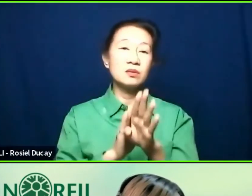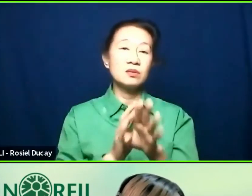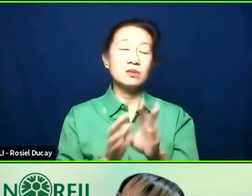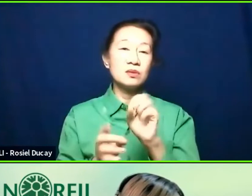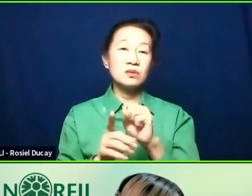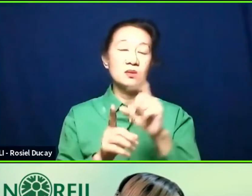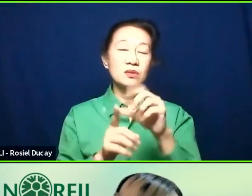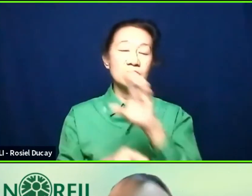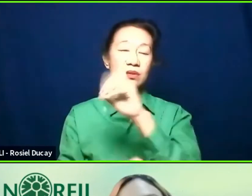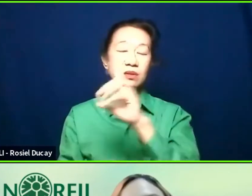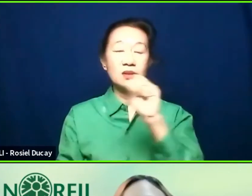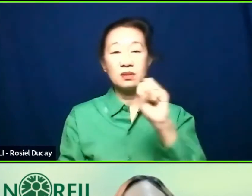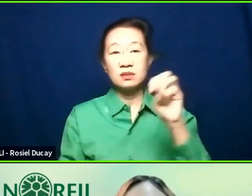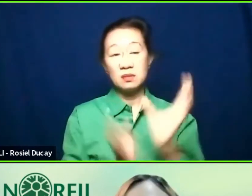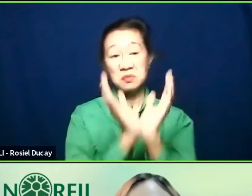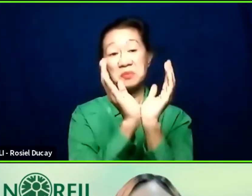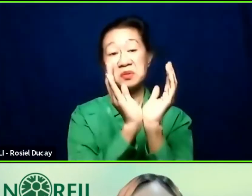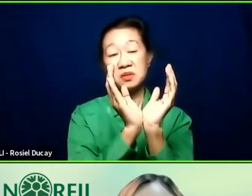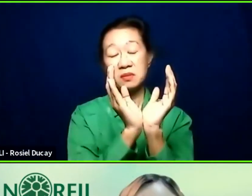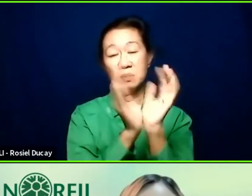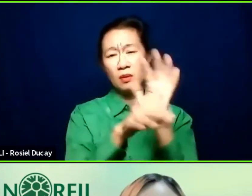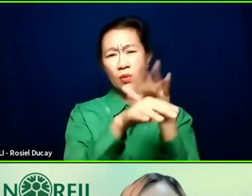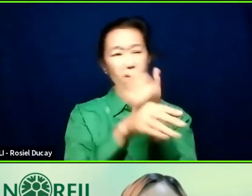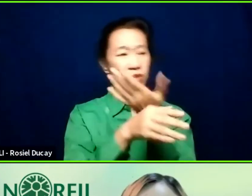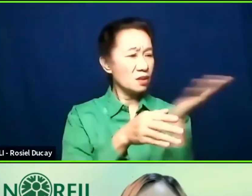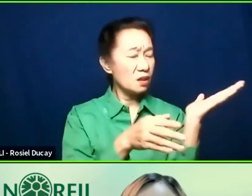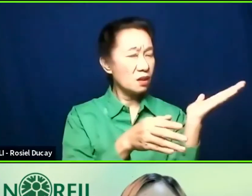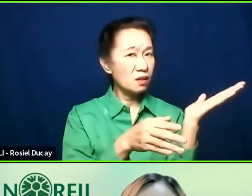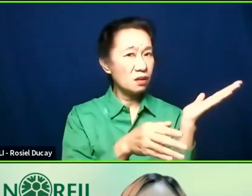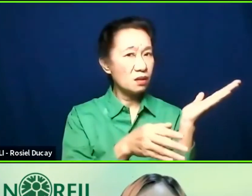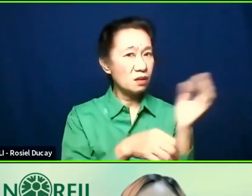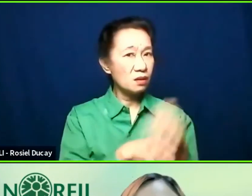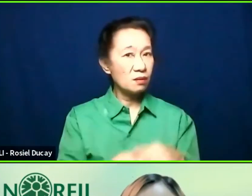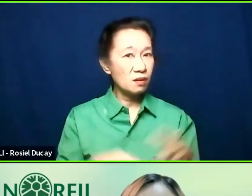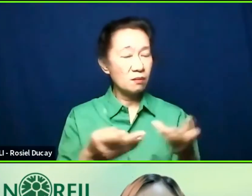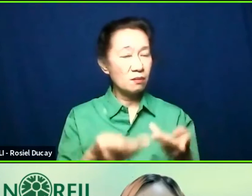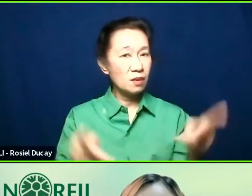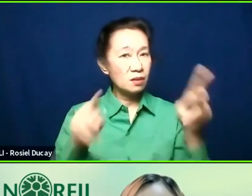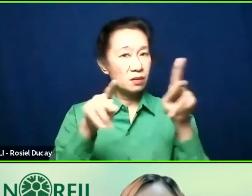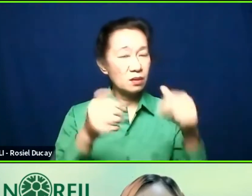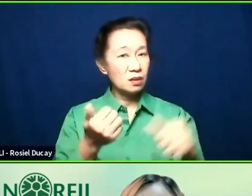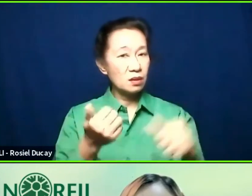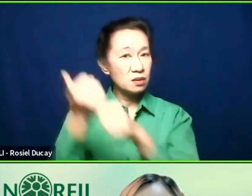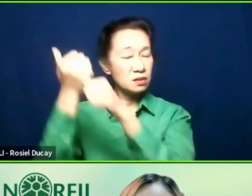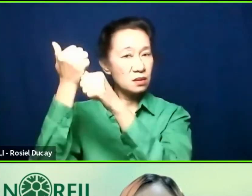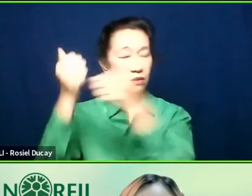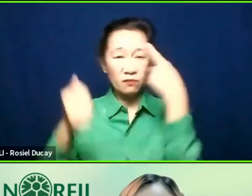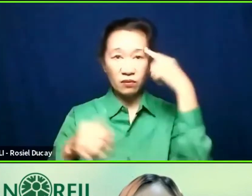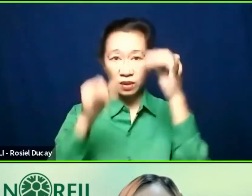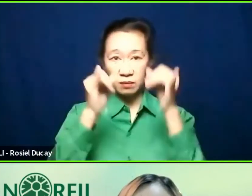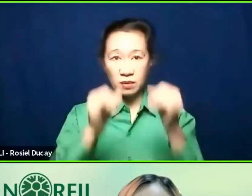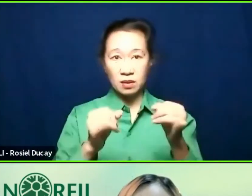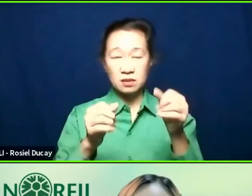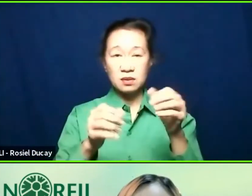Regional Office, no, may tinatawag sila, no, na AX. or assistance, no, for individuals